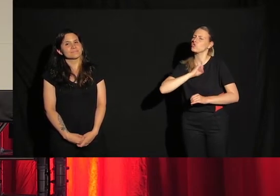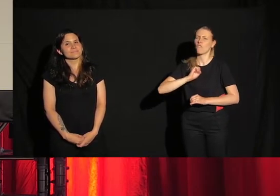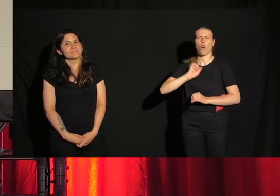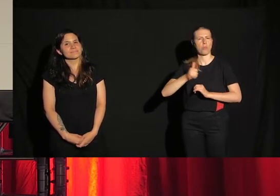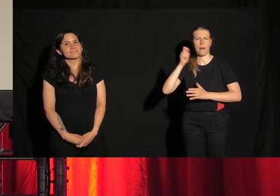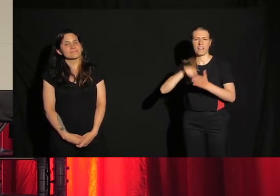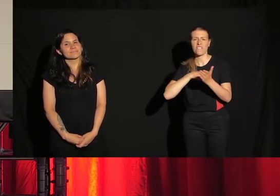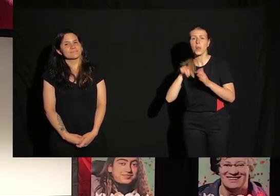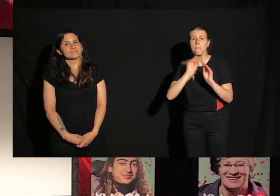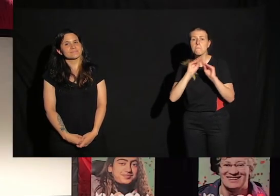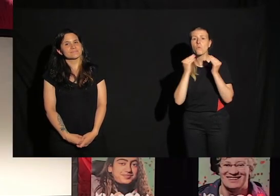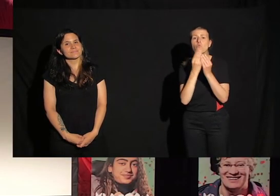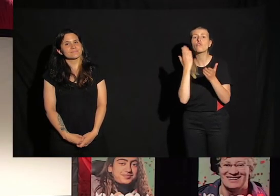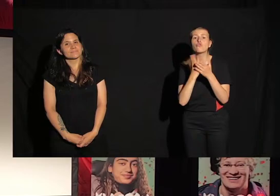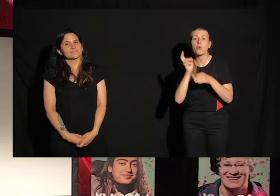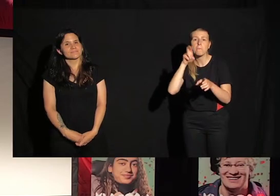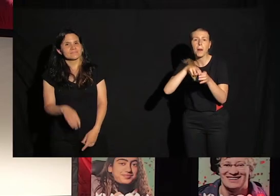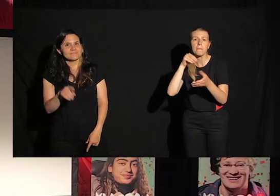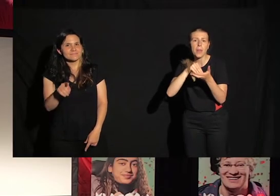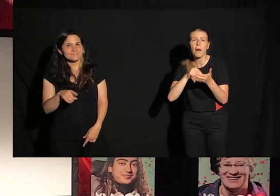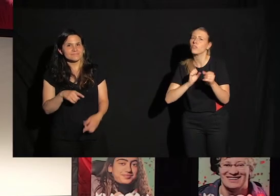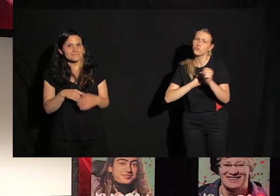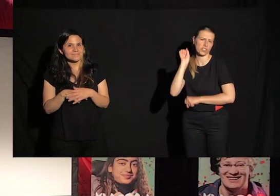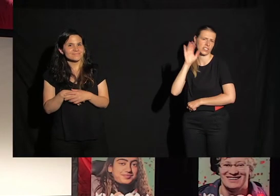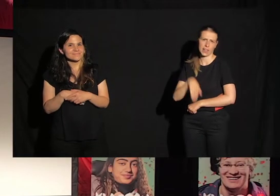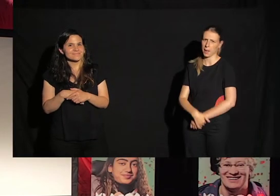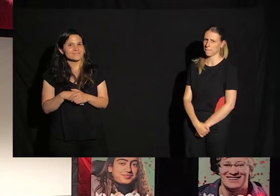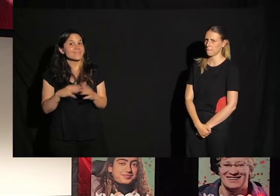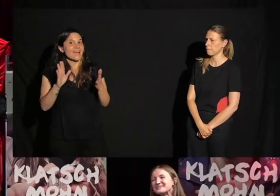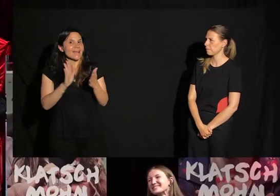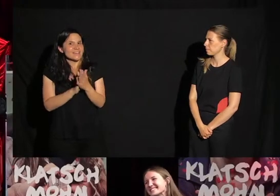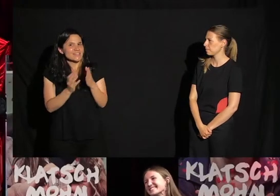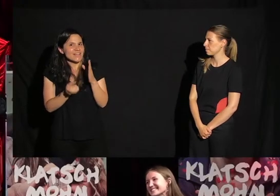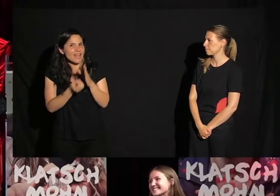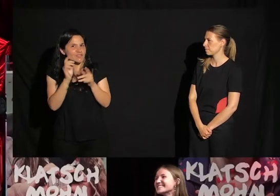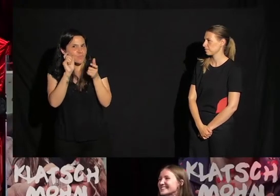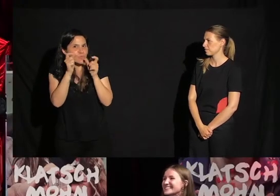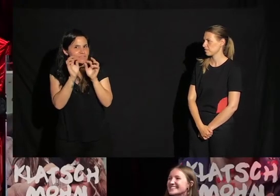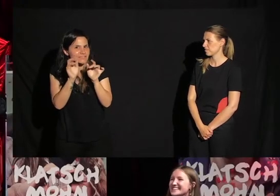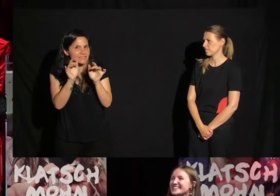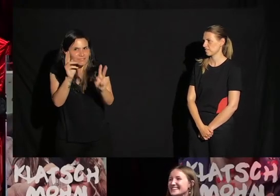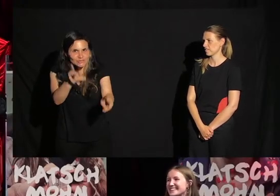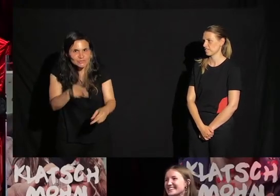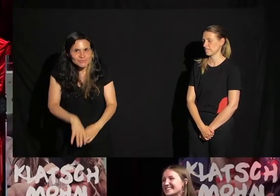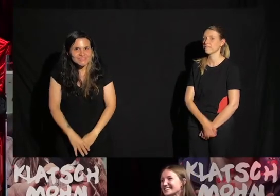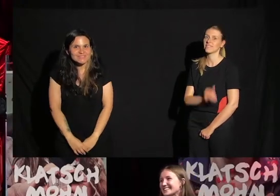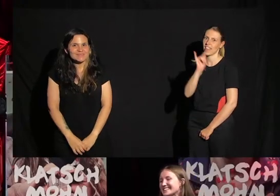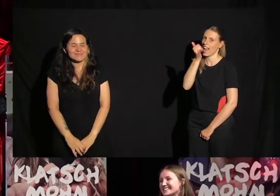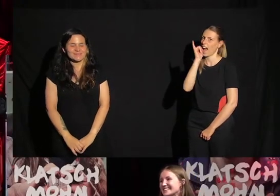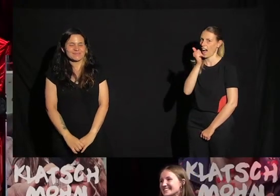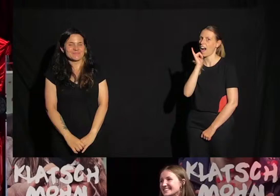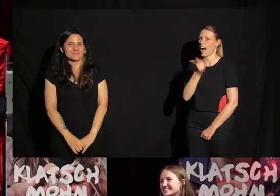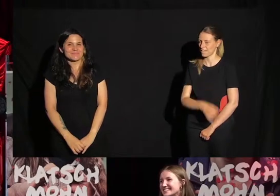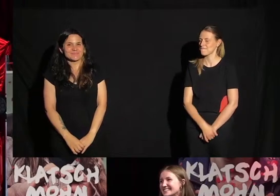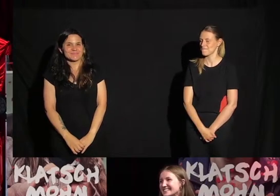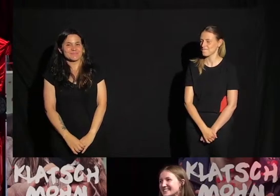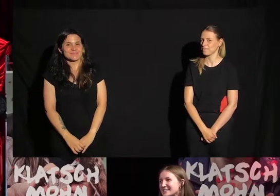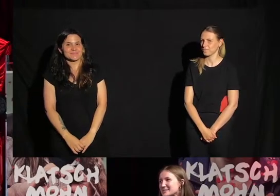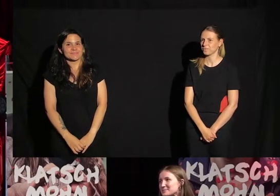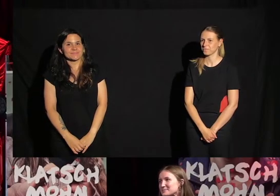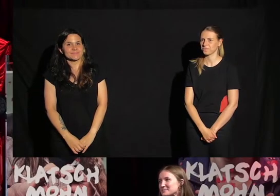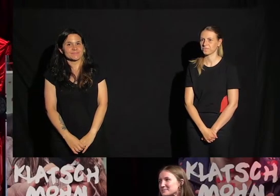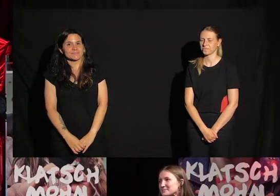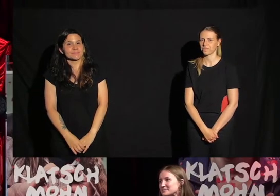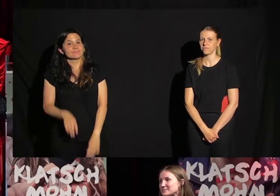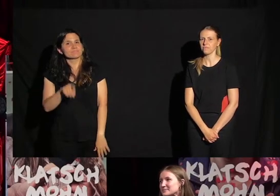trotzdem. Euch hat der Virus, der Klatschmund-Virus gepackt. Auf jeden Fall, so ist ja. Es. Cool. Jetzt hast du ja